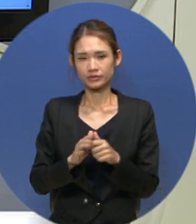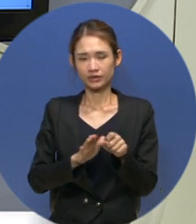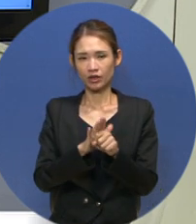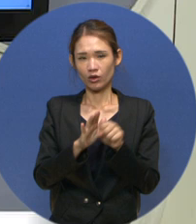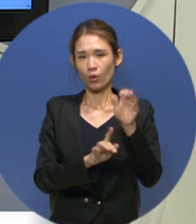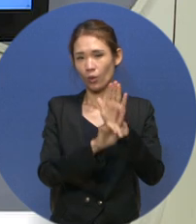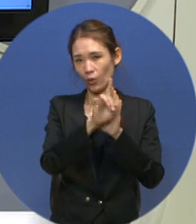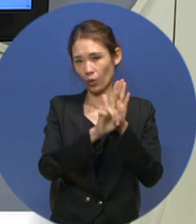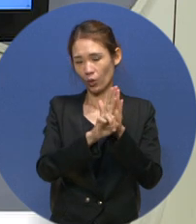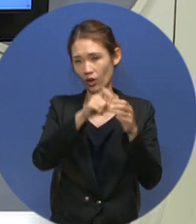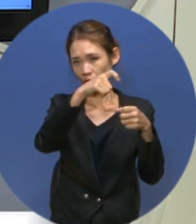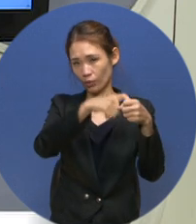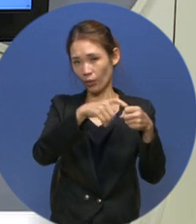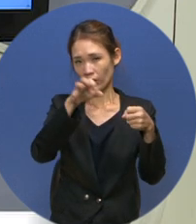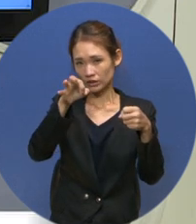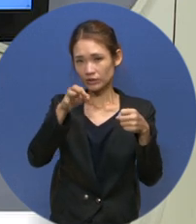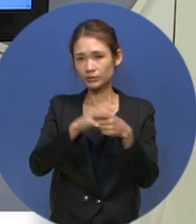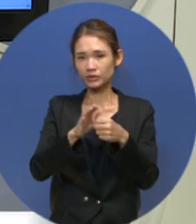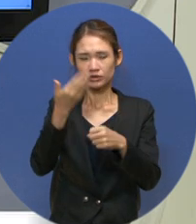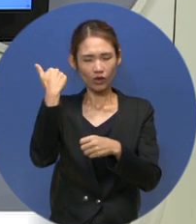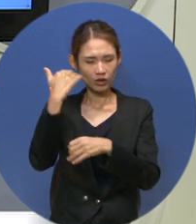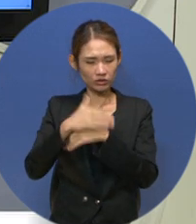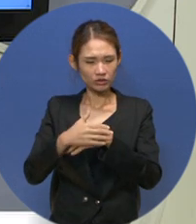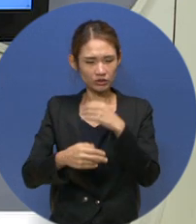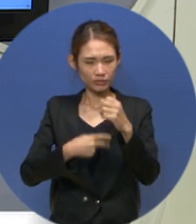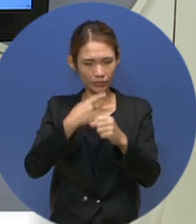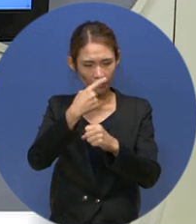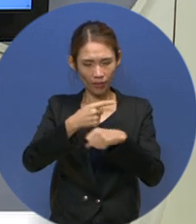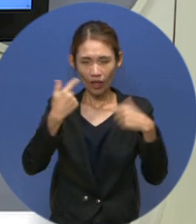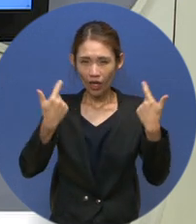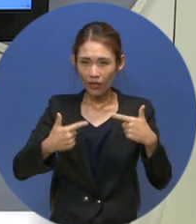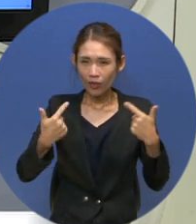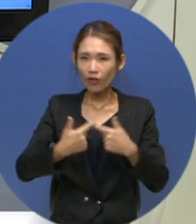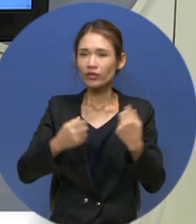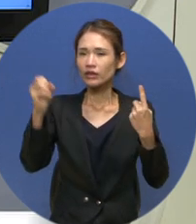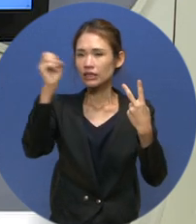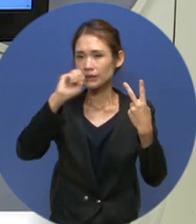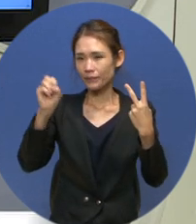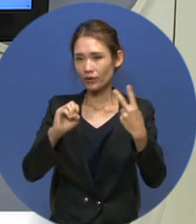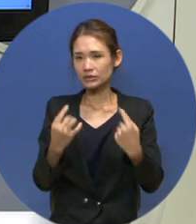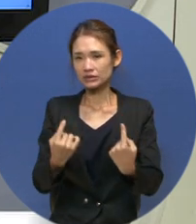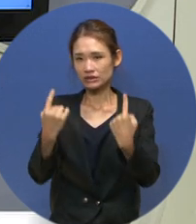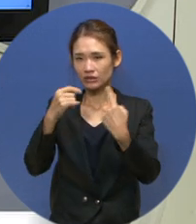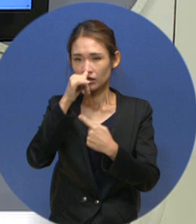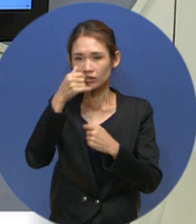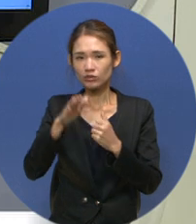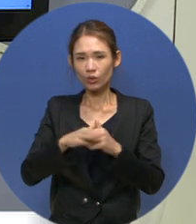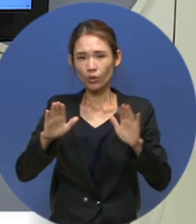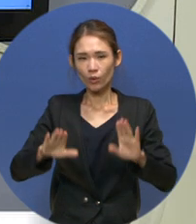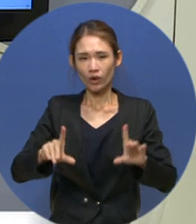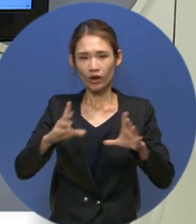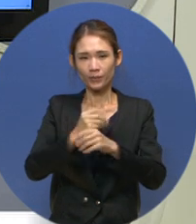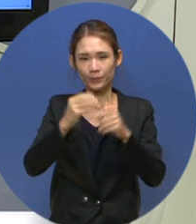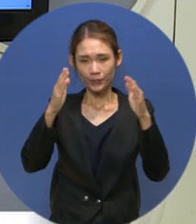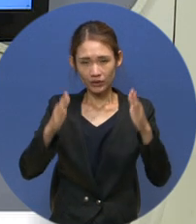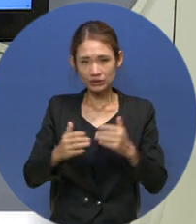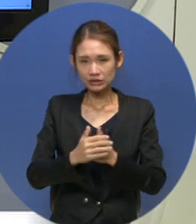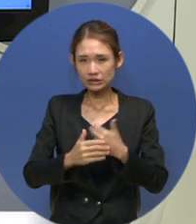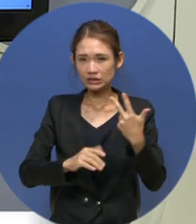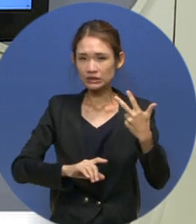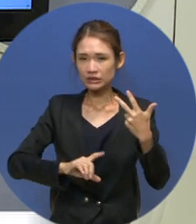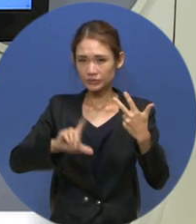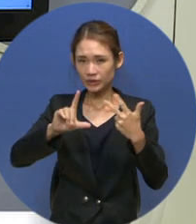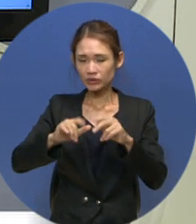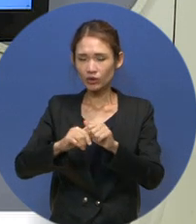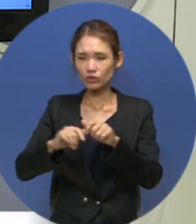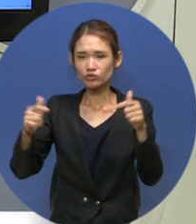목표 금액은 최근까지 매년 2% 가량 증가해 왔지만 올해는 모금 기간이 70여 1에서 50여